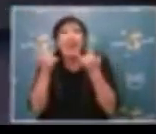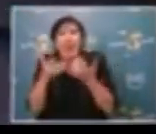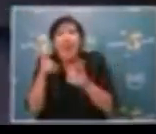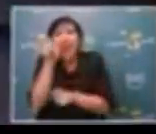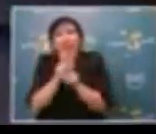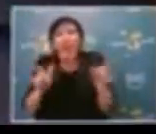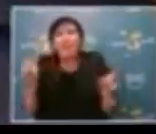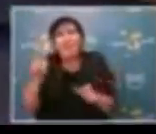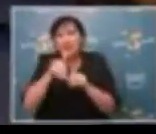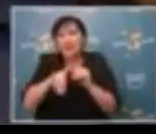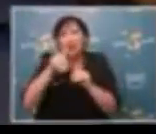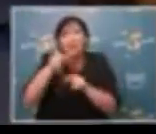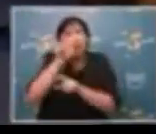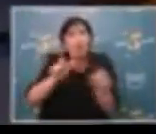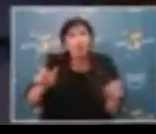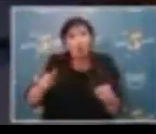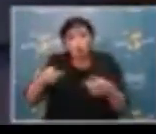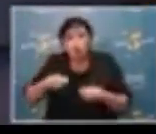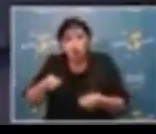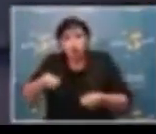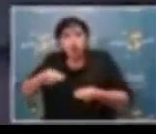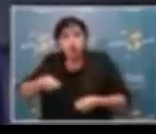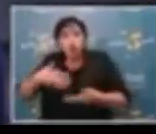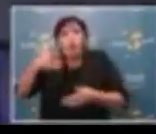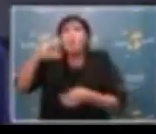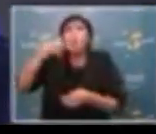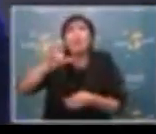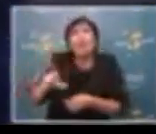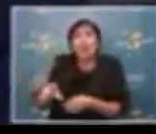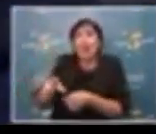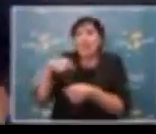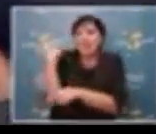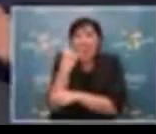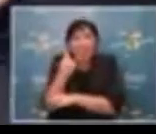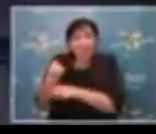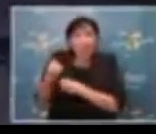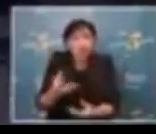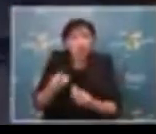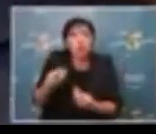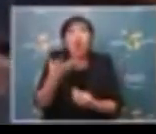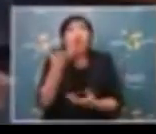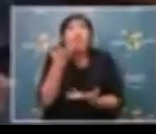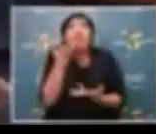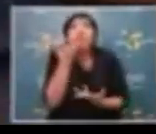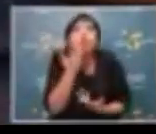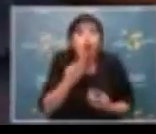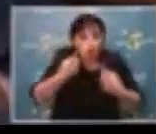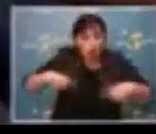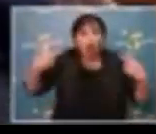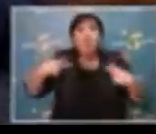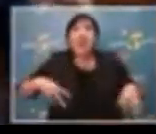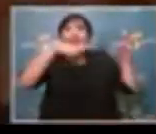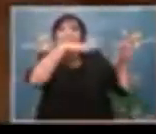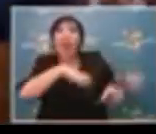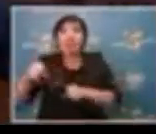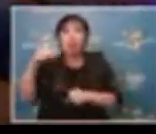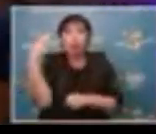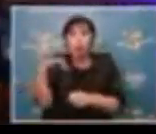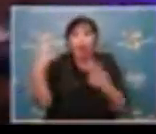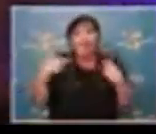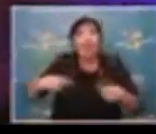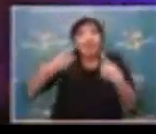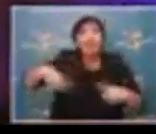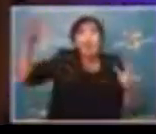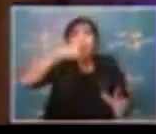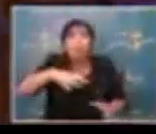che adesso pompano PIL, pompano servizi, vogliono la nostra vita, la nostra qualità della vita.